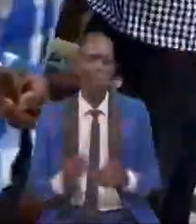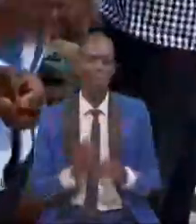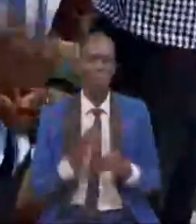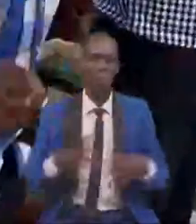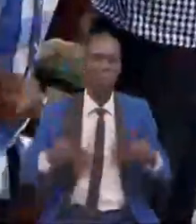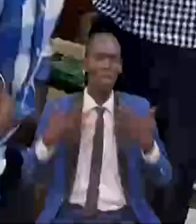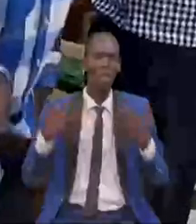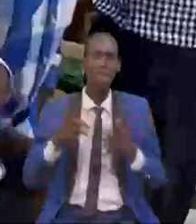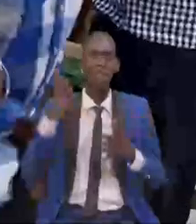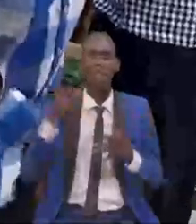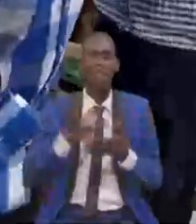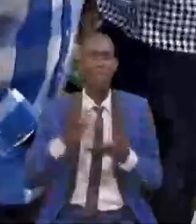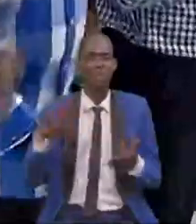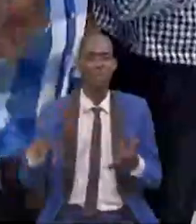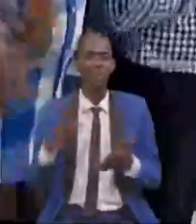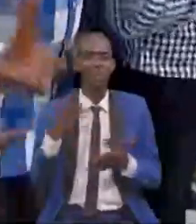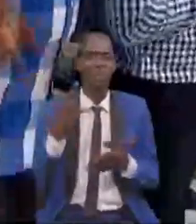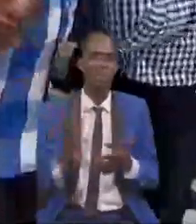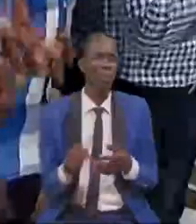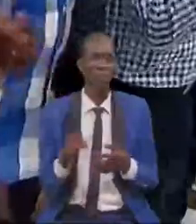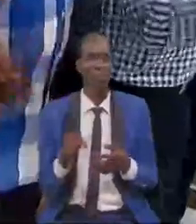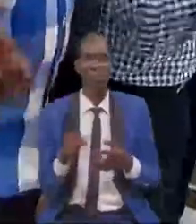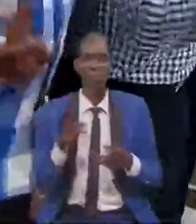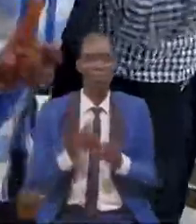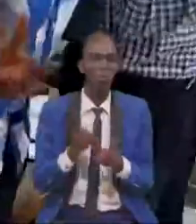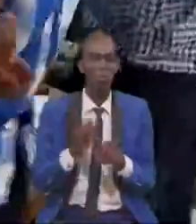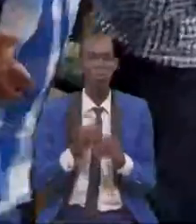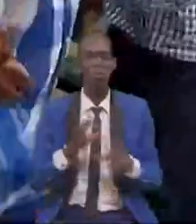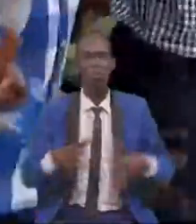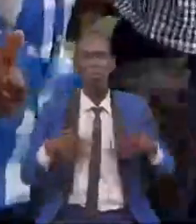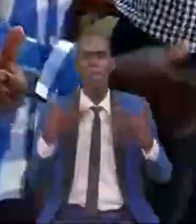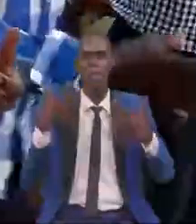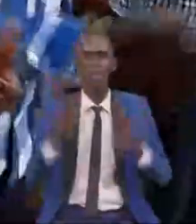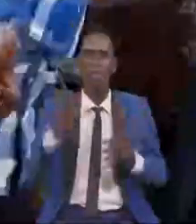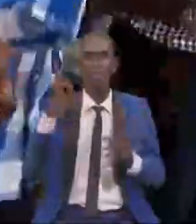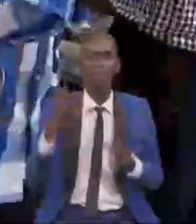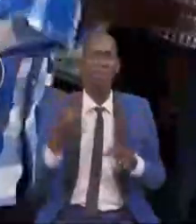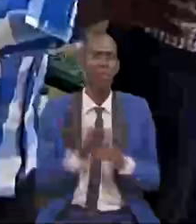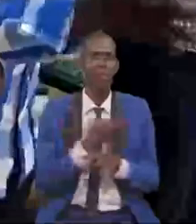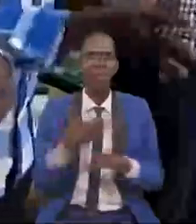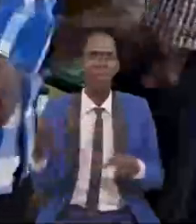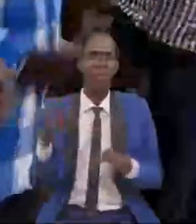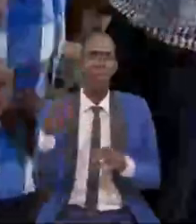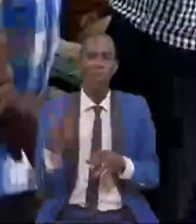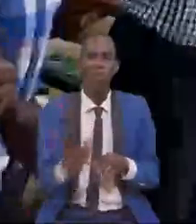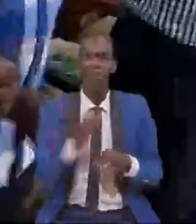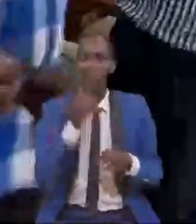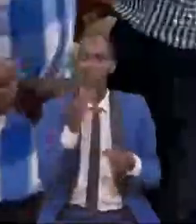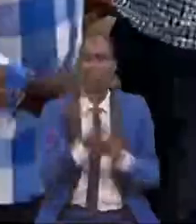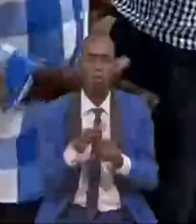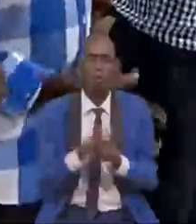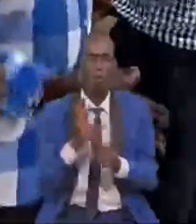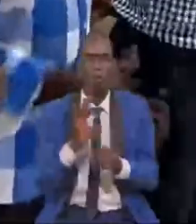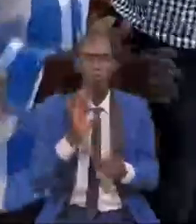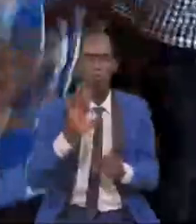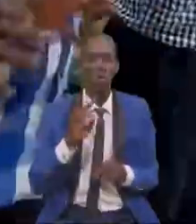ôte l'impotence de votre cœur, qu'il ôte l'insuffisance de vos efforts, qu'il